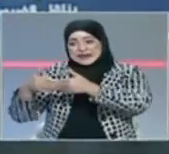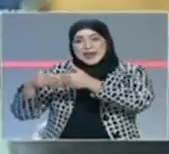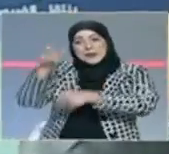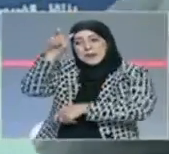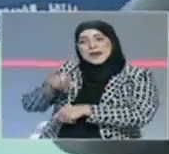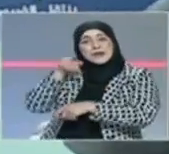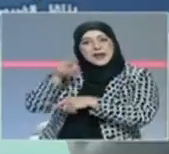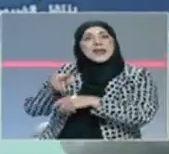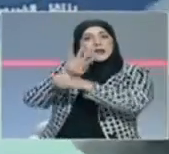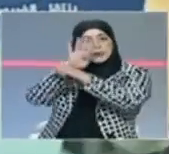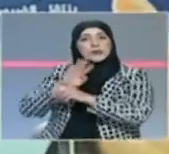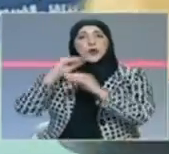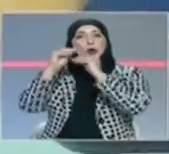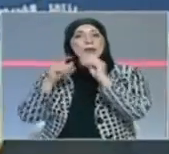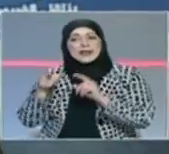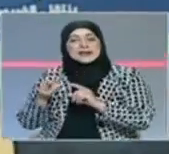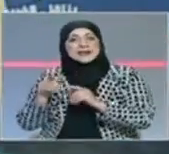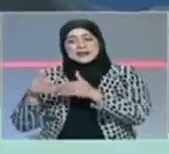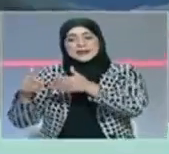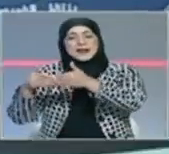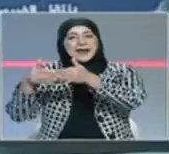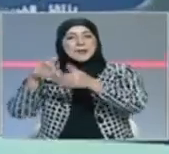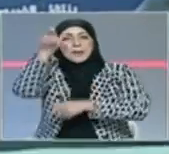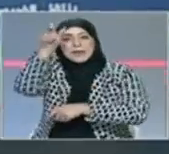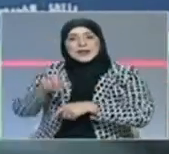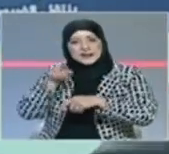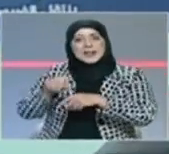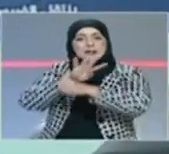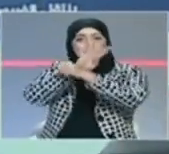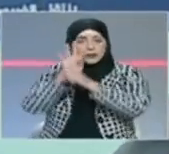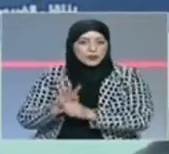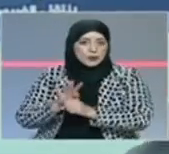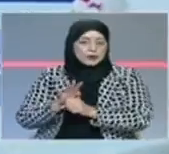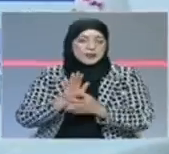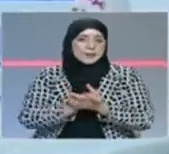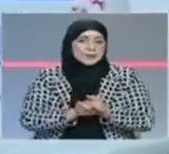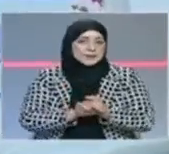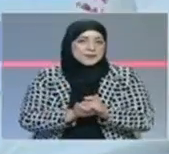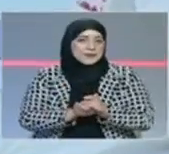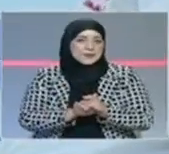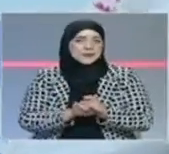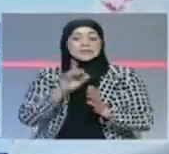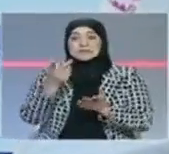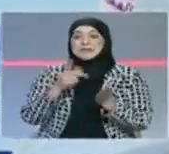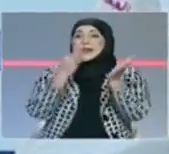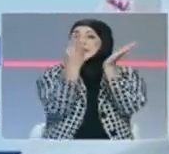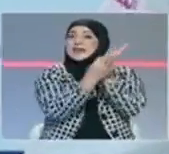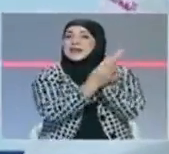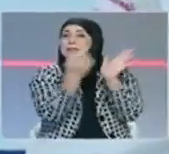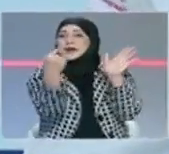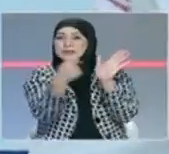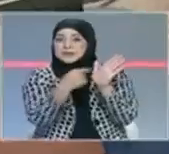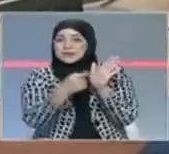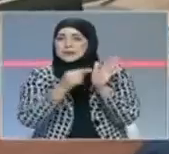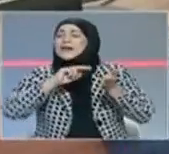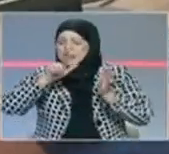بالفيروس، وإلا لقد قمت بالاقتراب من شخص اقترب من شخص مصاب بالفيروس. وتخضع هذه التطبيقة إلى